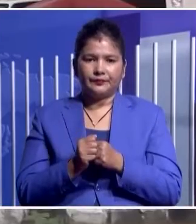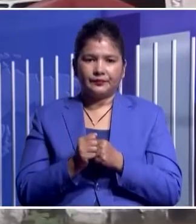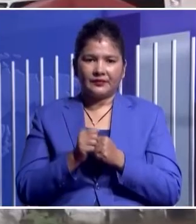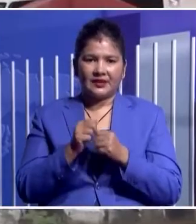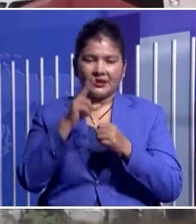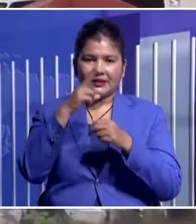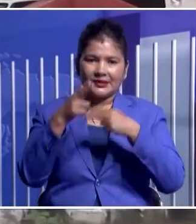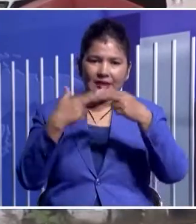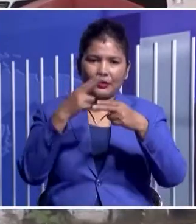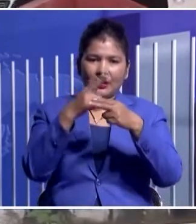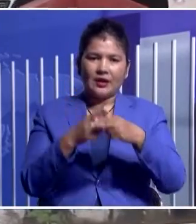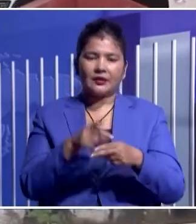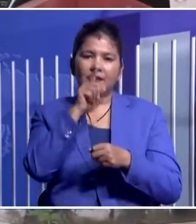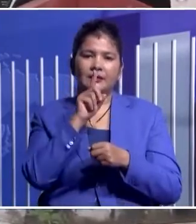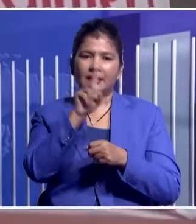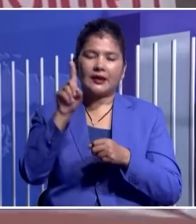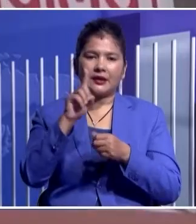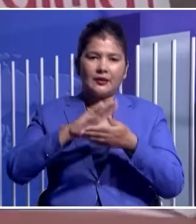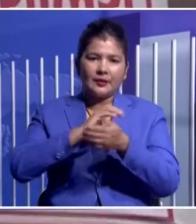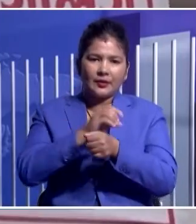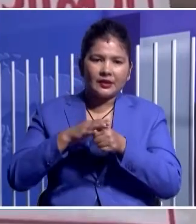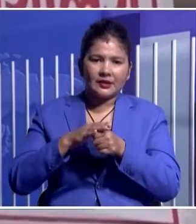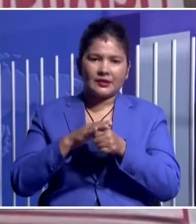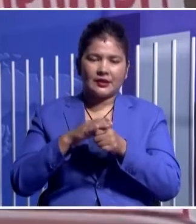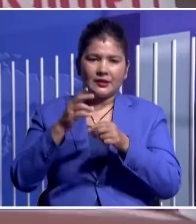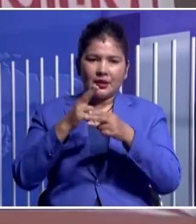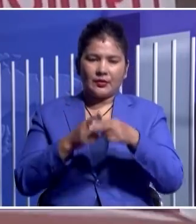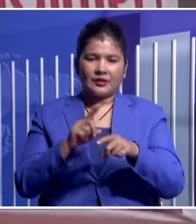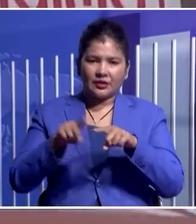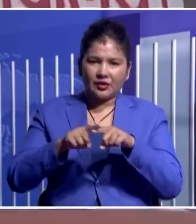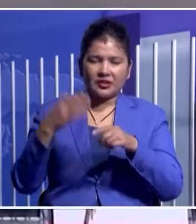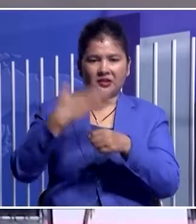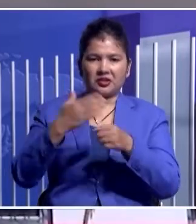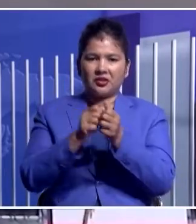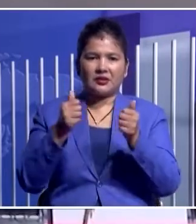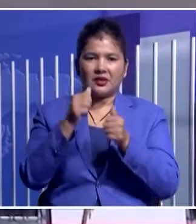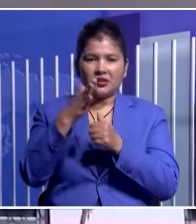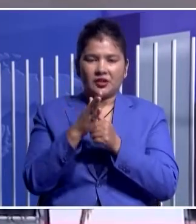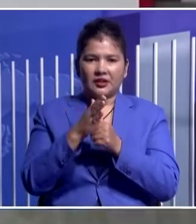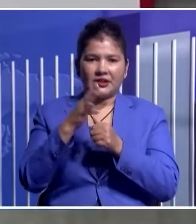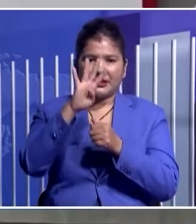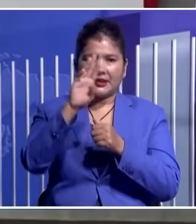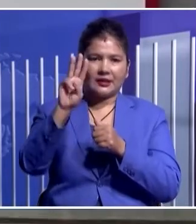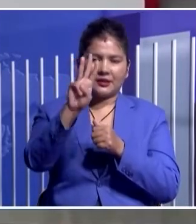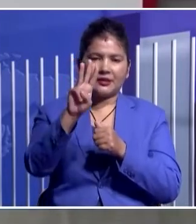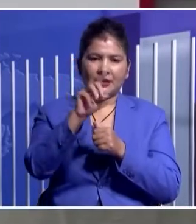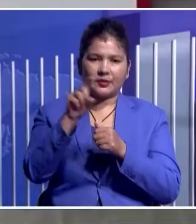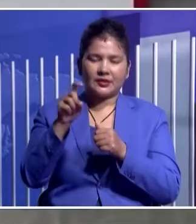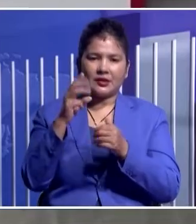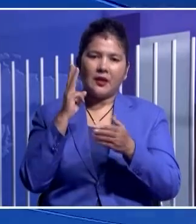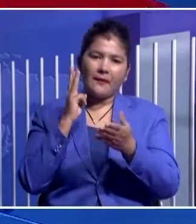चालु आर्थिक वर्षको 11 महिनासम्म प्रदेशहरूको बजेट खर्च लक्ष्य अनुरूप हुन सकेन, हालसम्म औसतमा 43% मात्रै बजेट